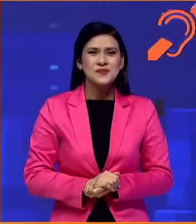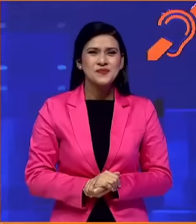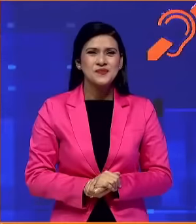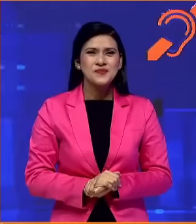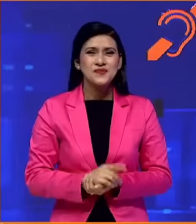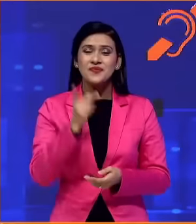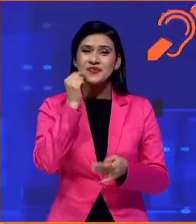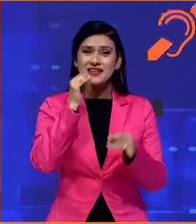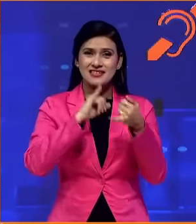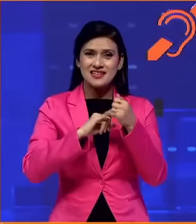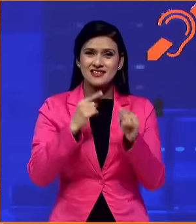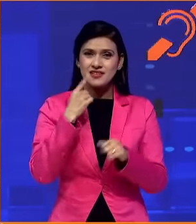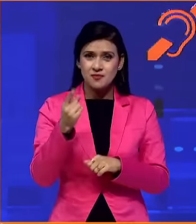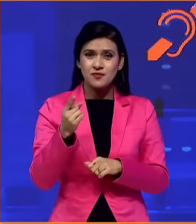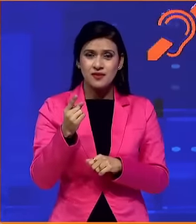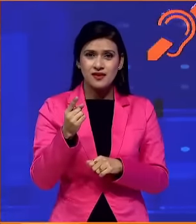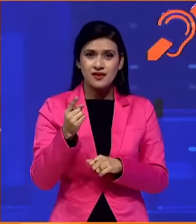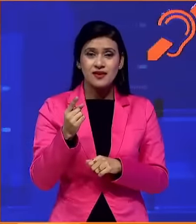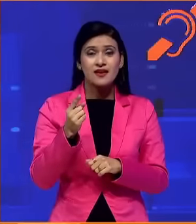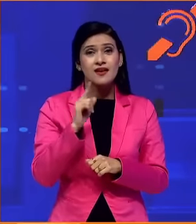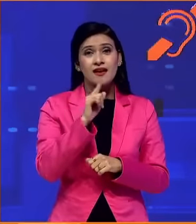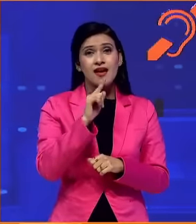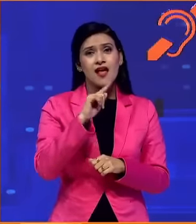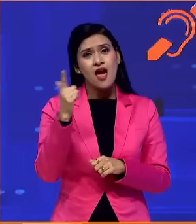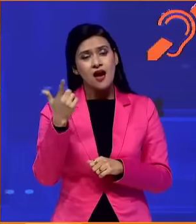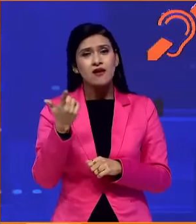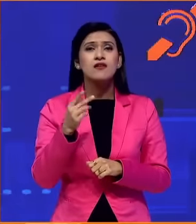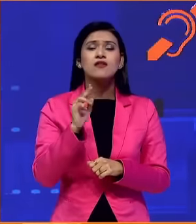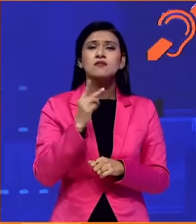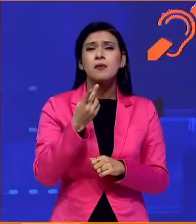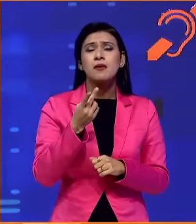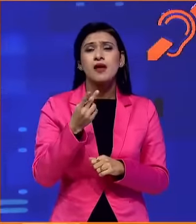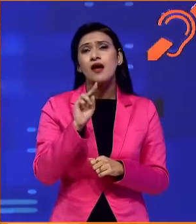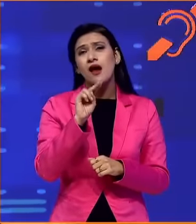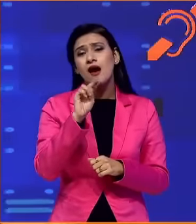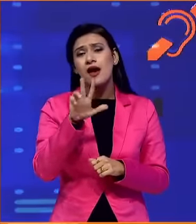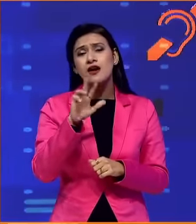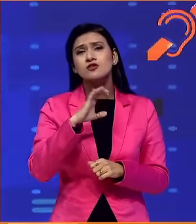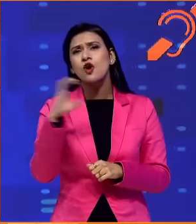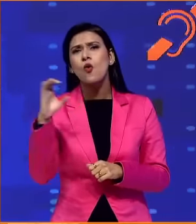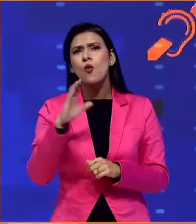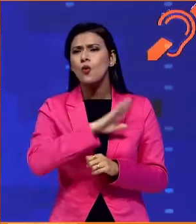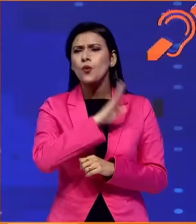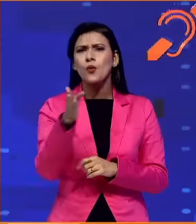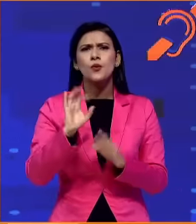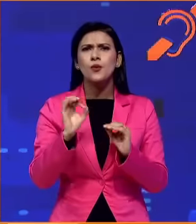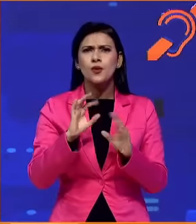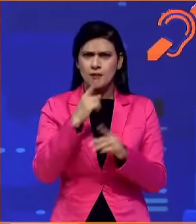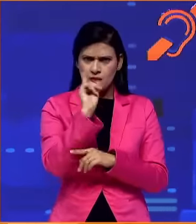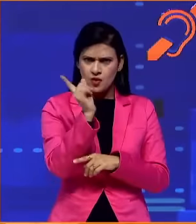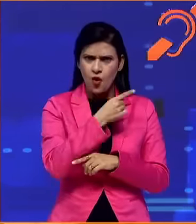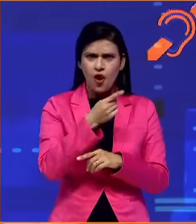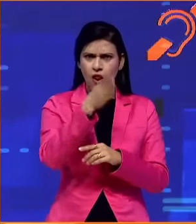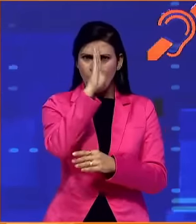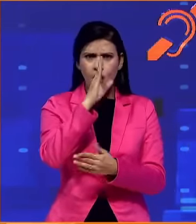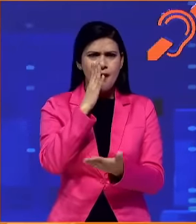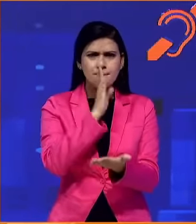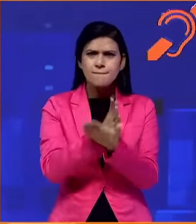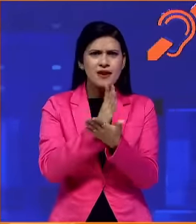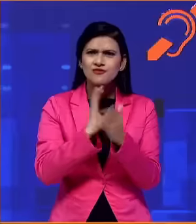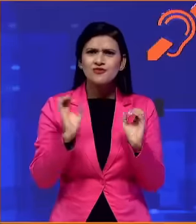1.28अरबलोगनहींगए,क्या वेसबमूर्ख